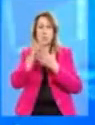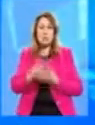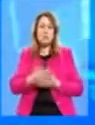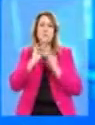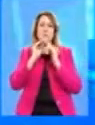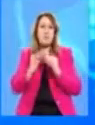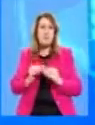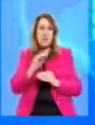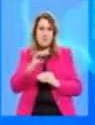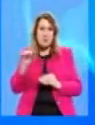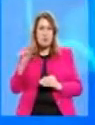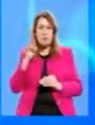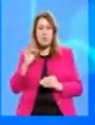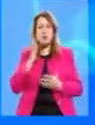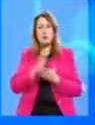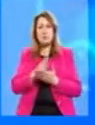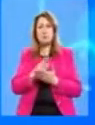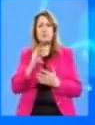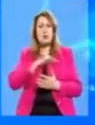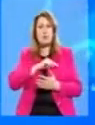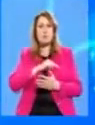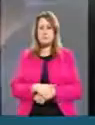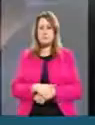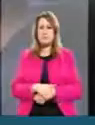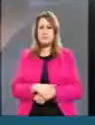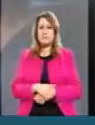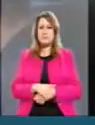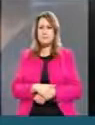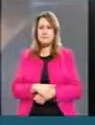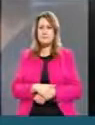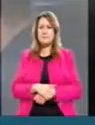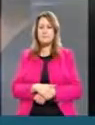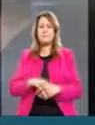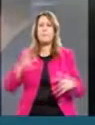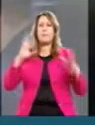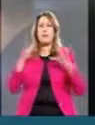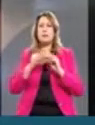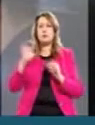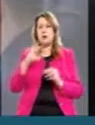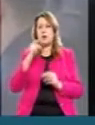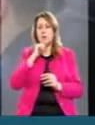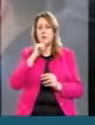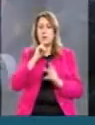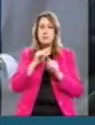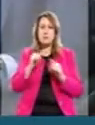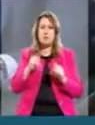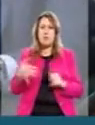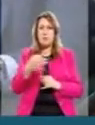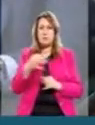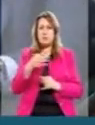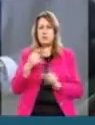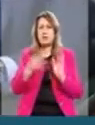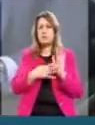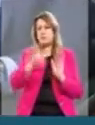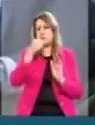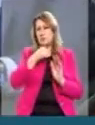остаются стабильными, но при этом есть над чем поработать. Подводя итоги социально-экономического развития области, за